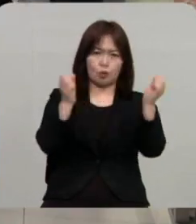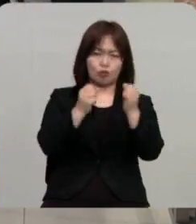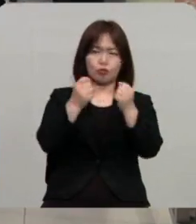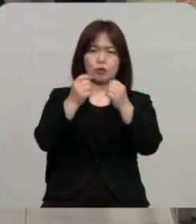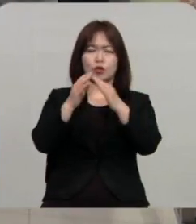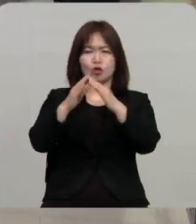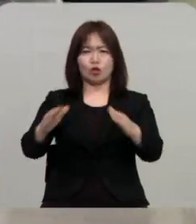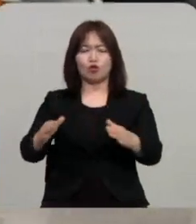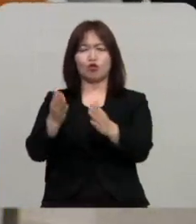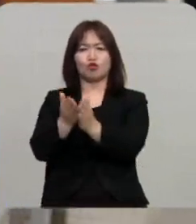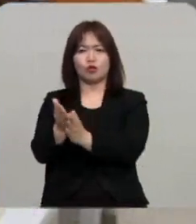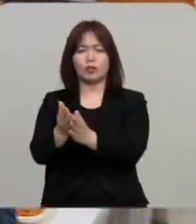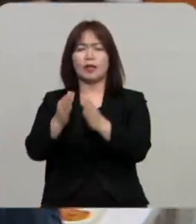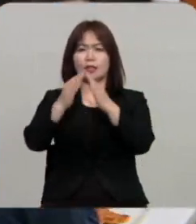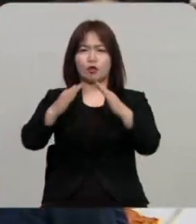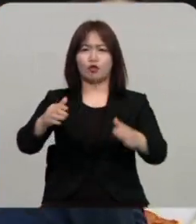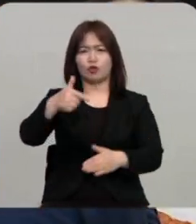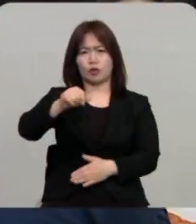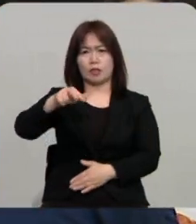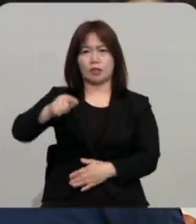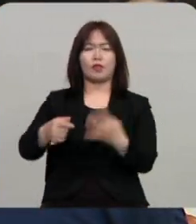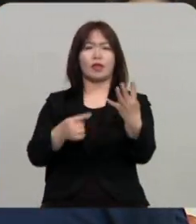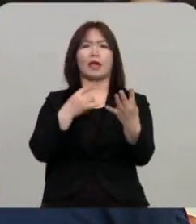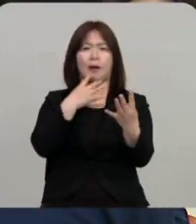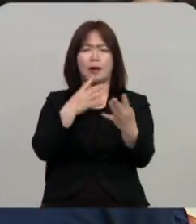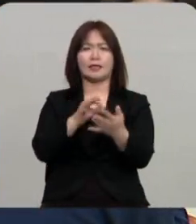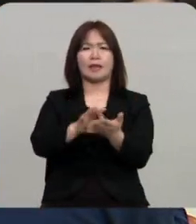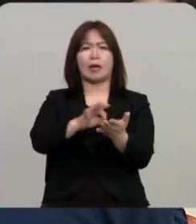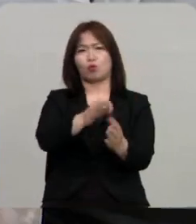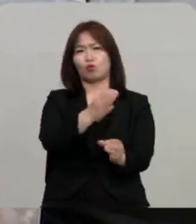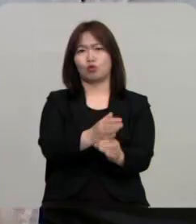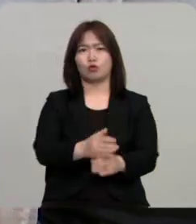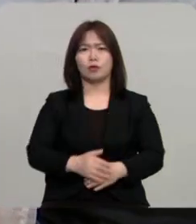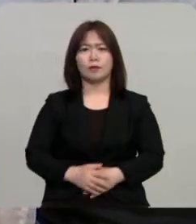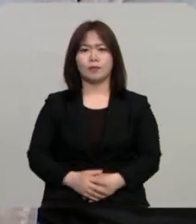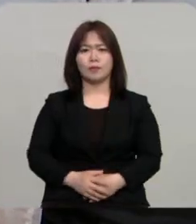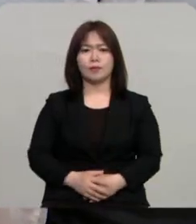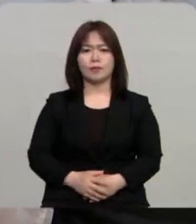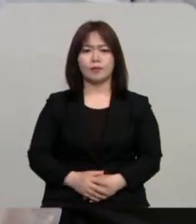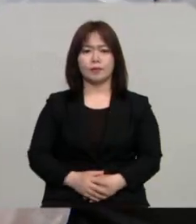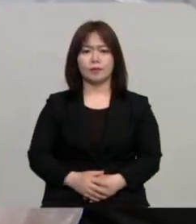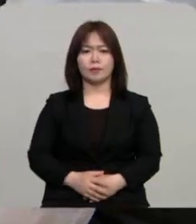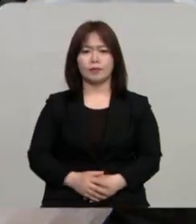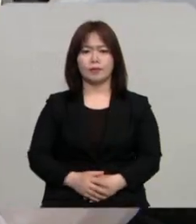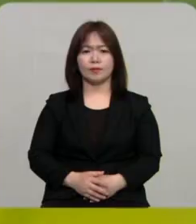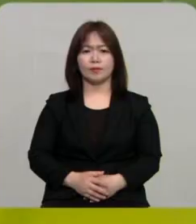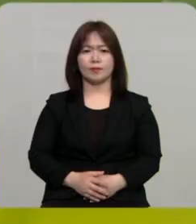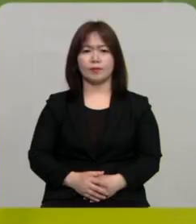전주대, 군산대, 전주기전대 4개 대학만 시행하고 있습니다.